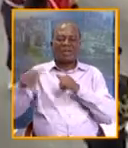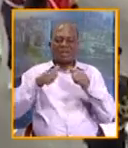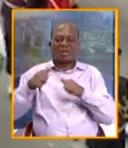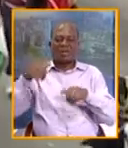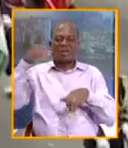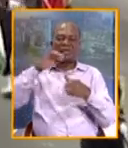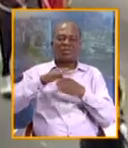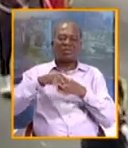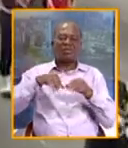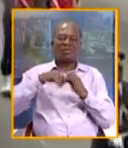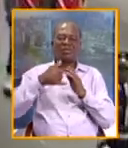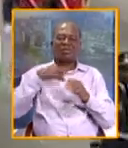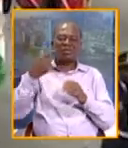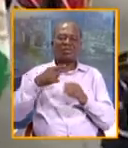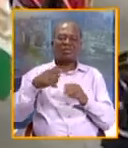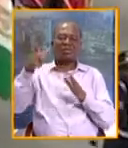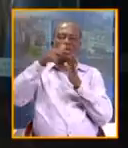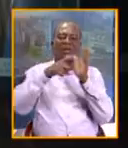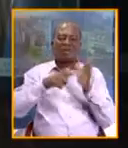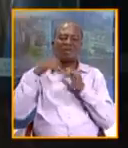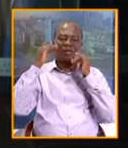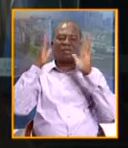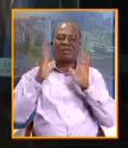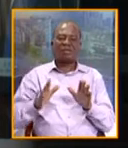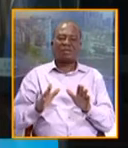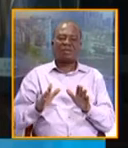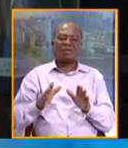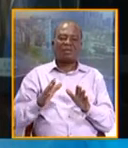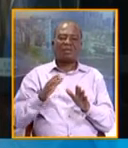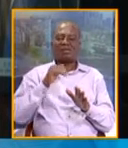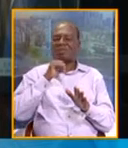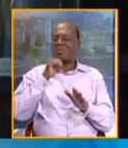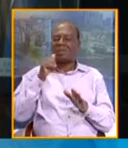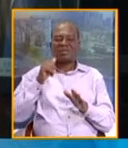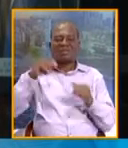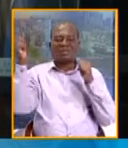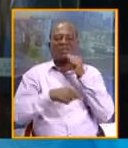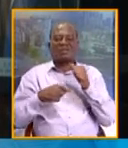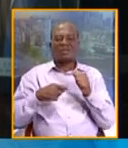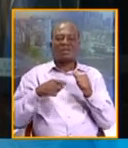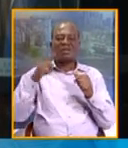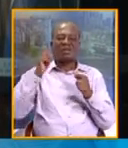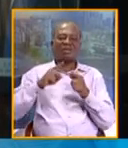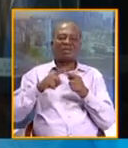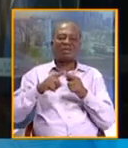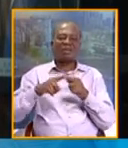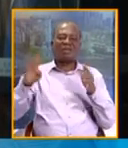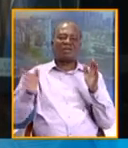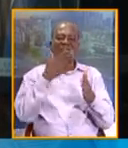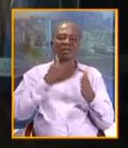ce qui le chante la loi ou va rien ne prévoit pas de 500 équipes spécifiquement à l'hymne national de côte